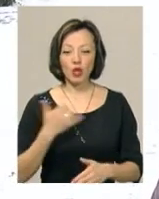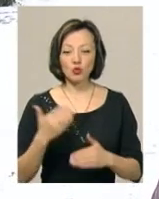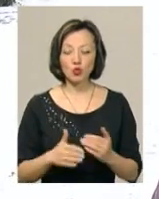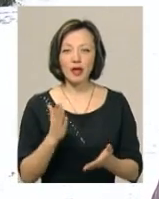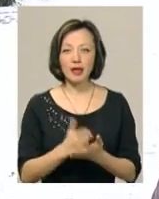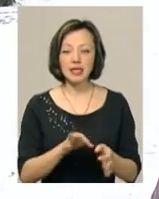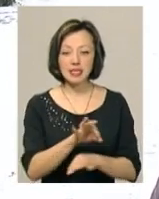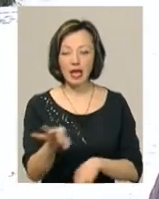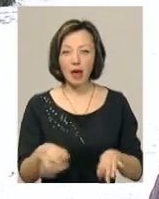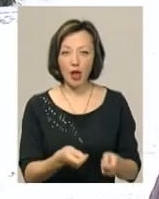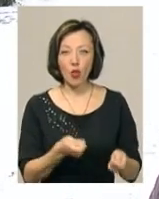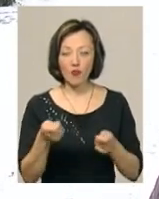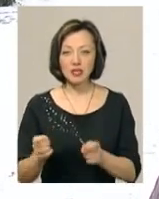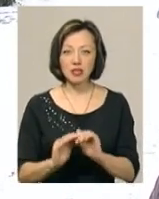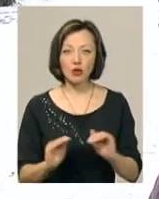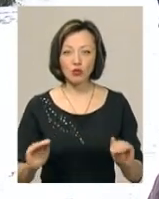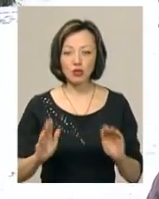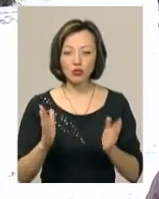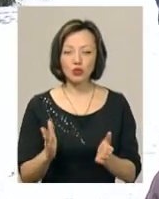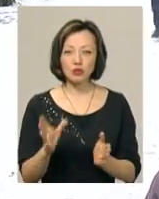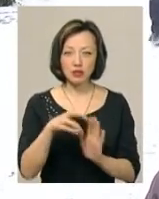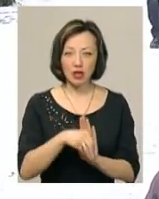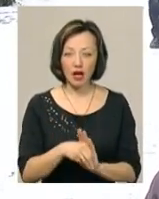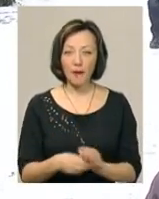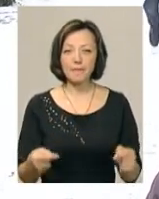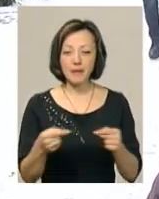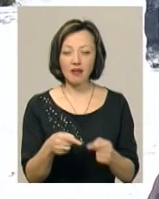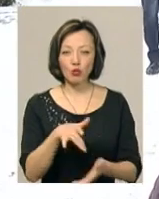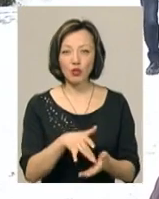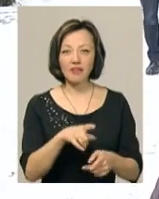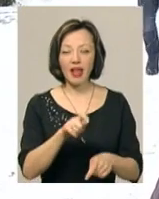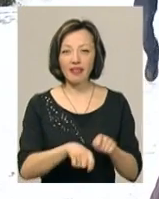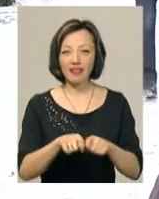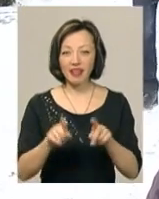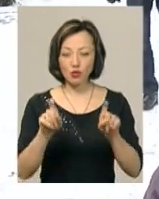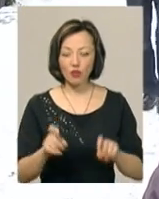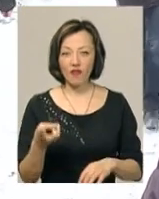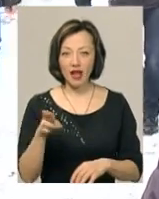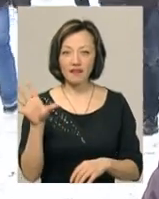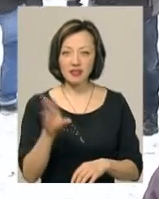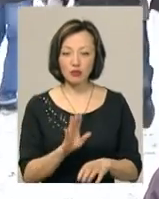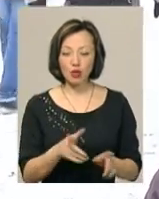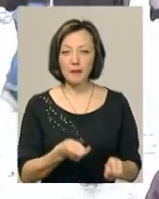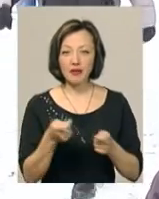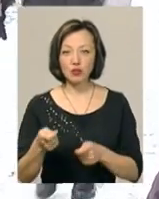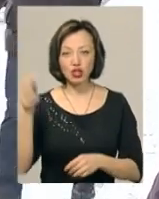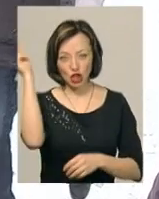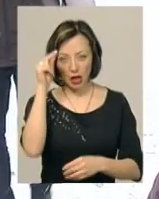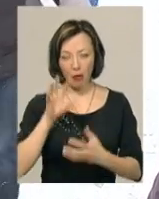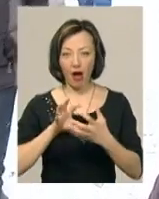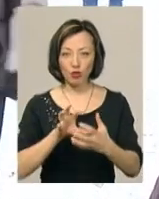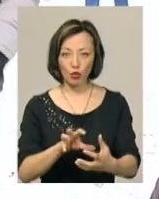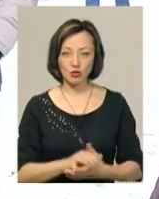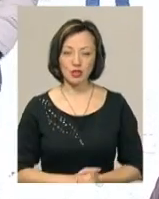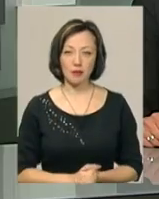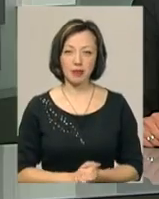схема довезення учнів, які будуть закріплені до певних пунктів тестування. Всі вони будуть підвозитись шкільними автобусами.